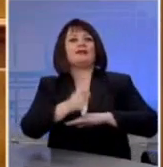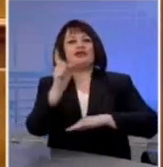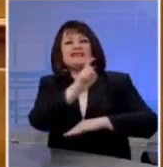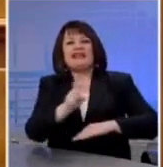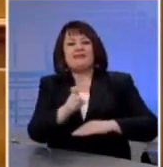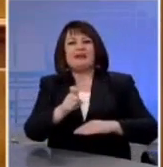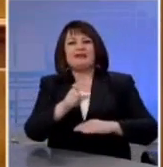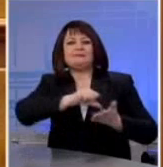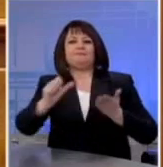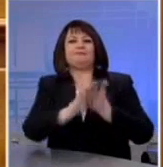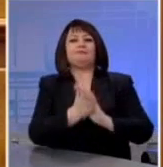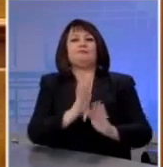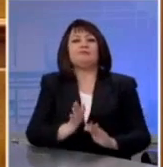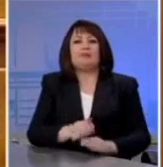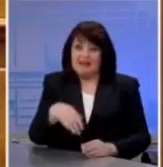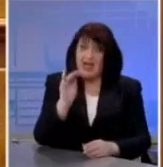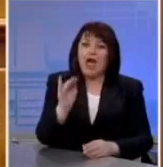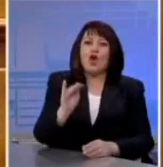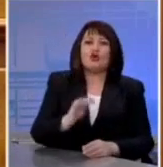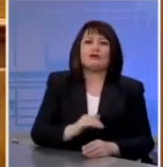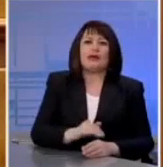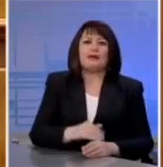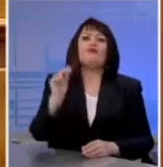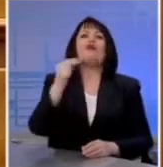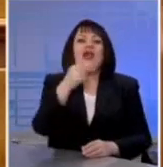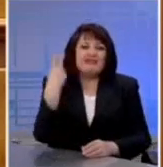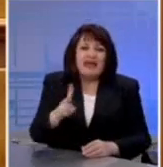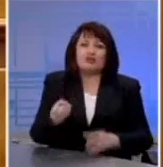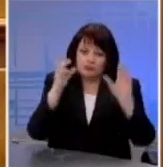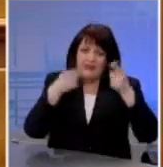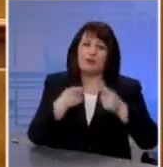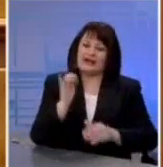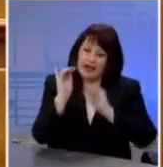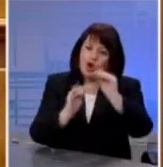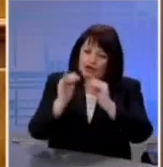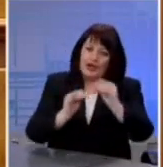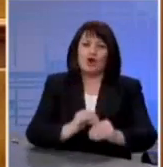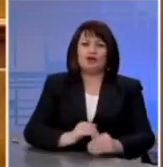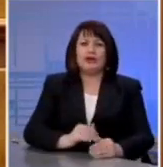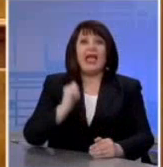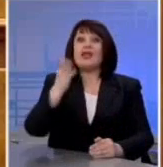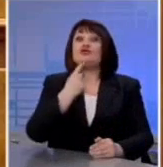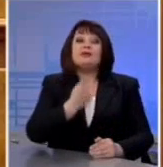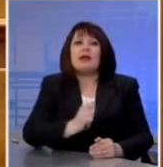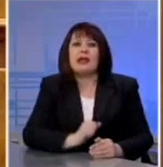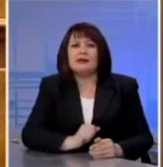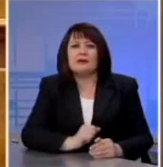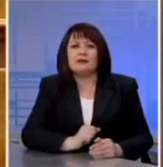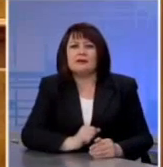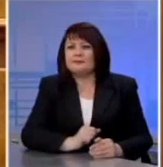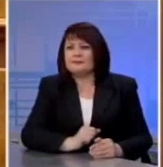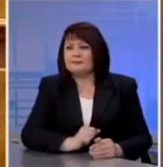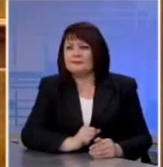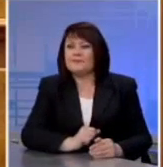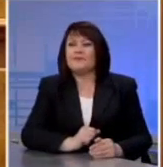σβήσετε τη Siemens. Για ρωτήστε λοιπόν και τους βουλευτές και τα στελέχη της Νέας Δημοκρατίας που βγαίνουν έξω και τι τους λένε.